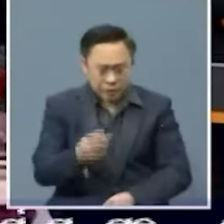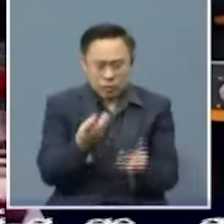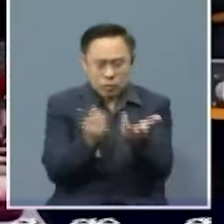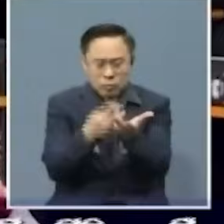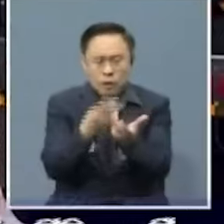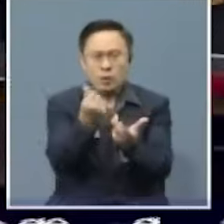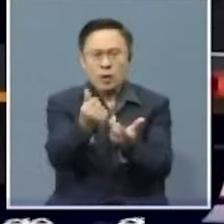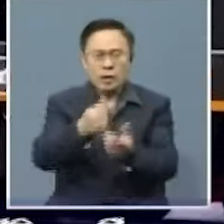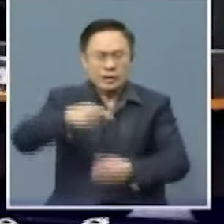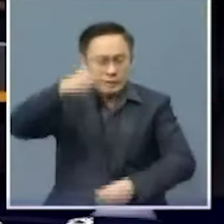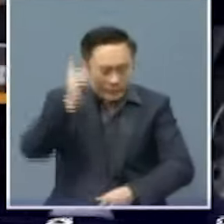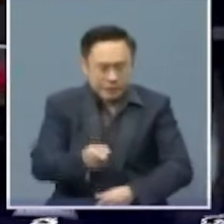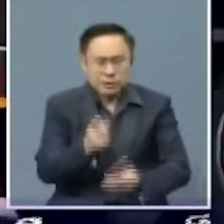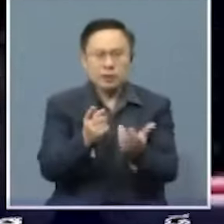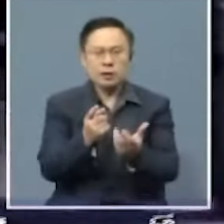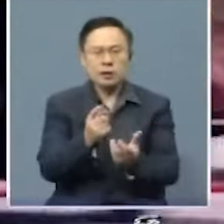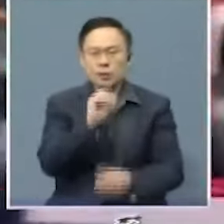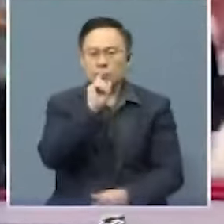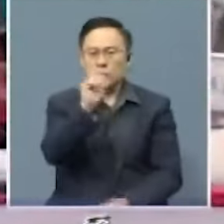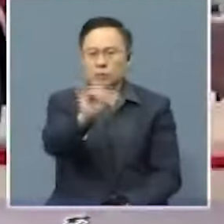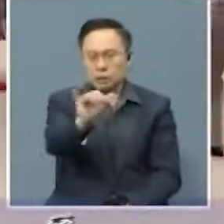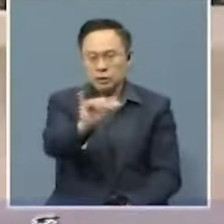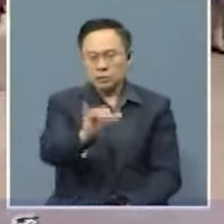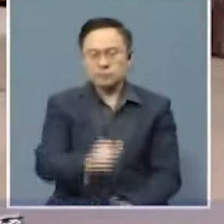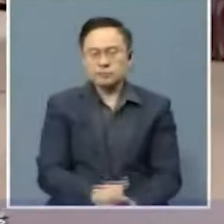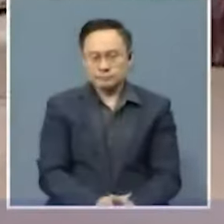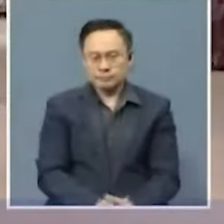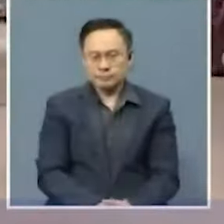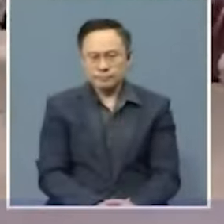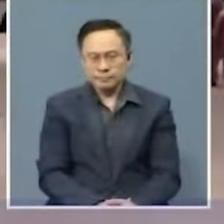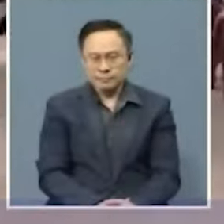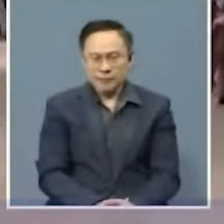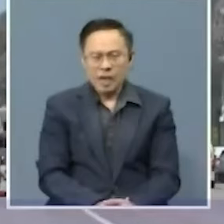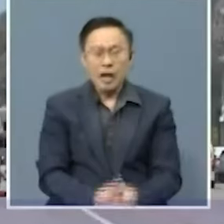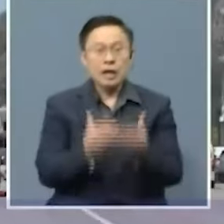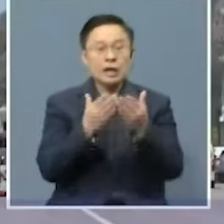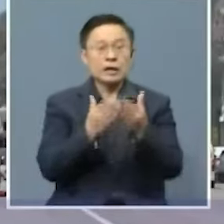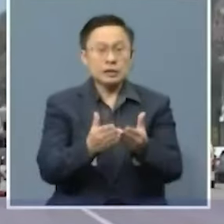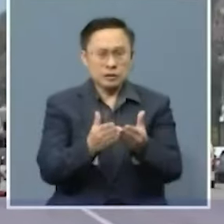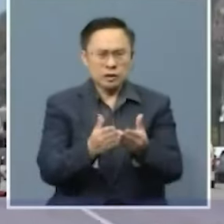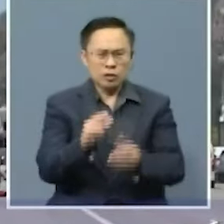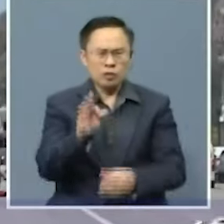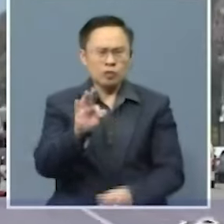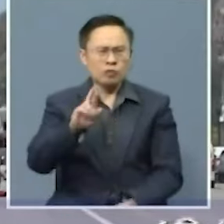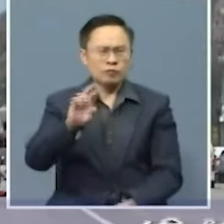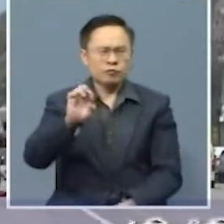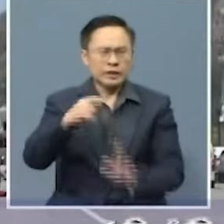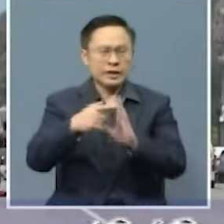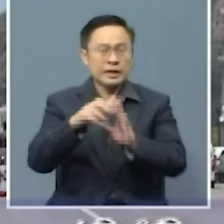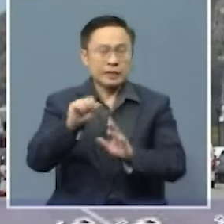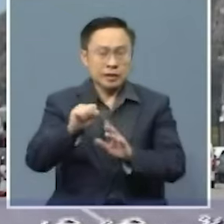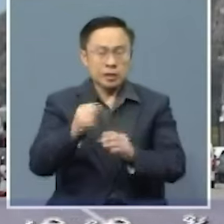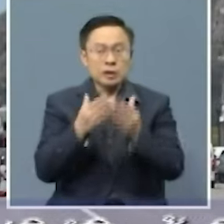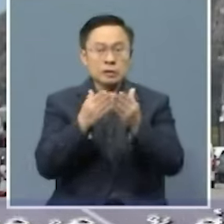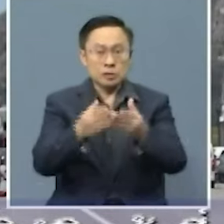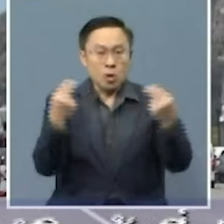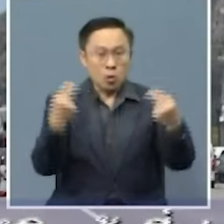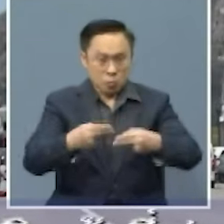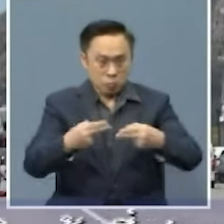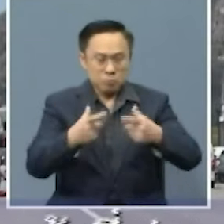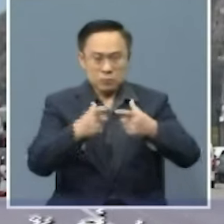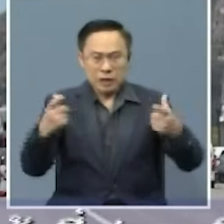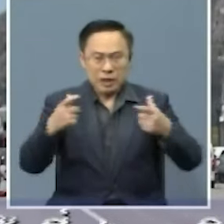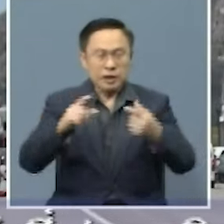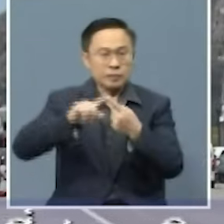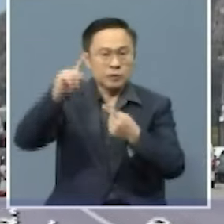ขผู้บาดเจ็บที่ชัดเจนในตอนนี้คุณผู้ชมคะเรือฟริเกตนะคะเป็นเรือที่เป็นกำลังรบหลักของกองทัพเรือส่วน